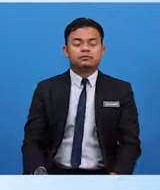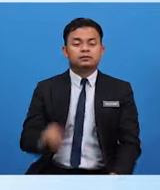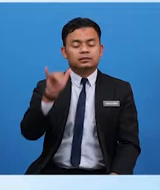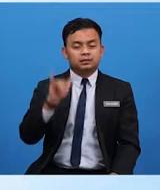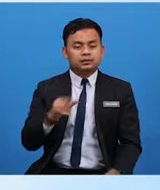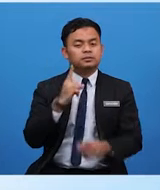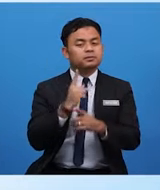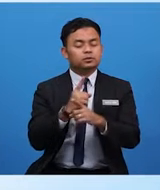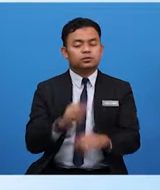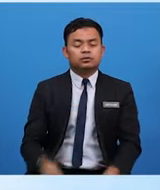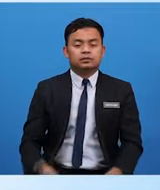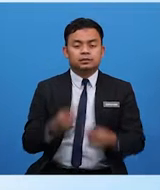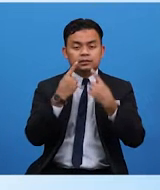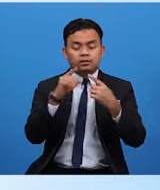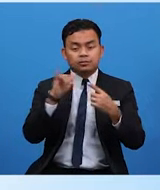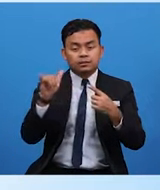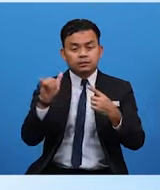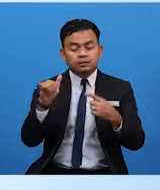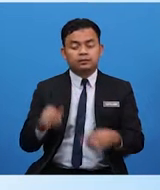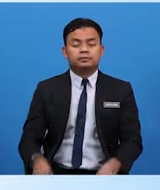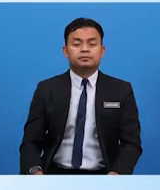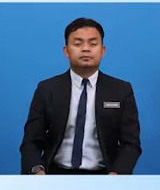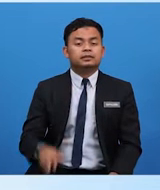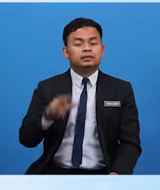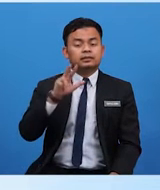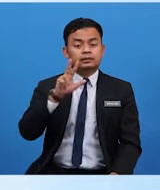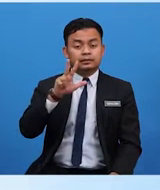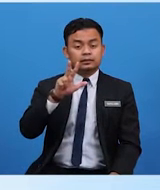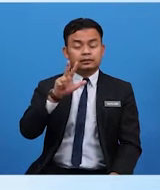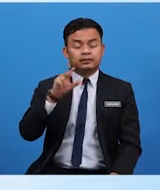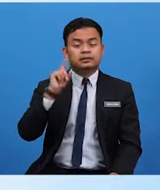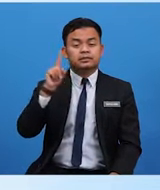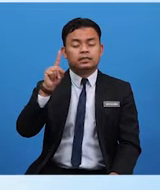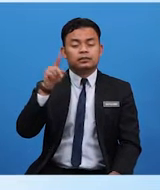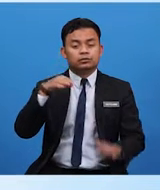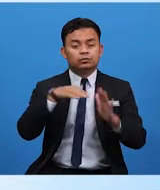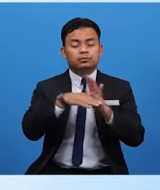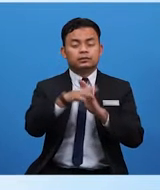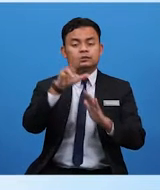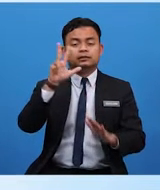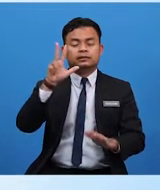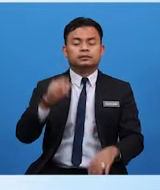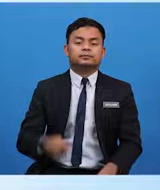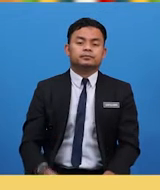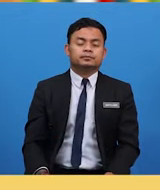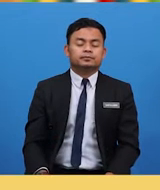ya betul capainya ialah 31 pertiga